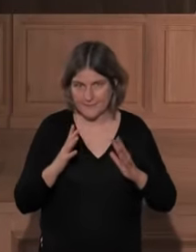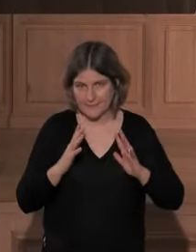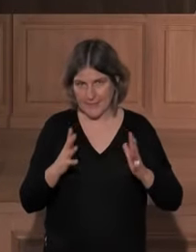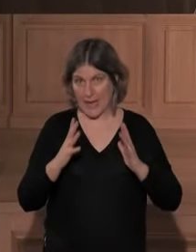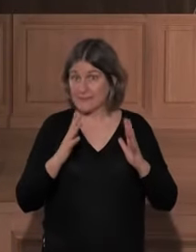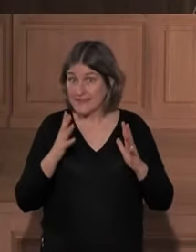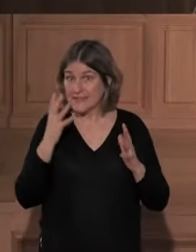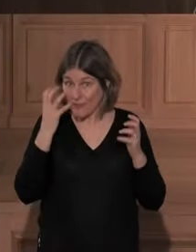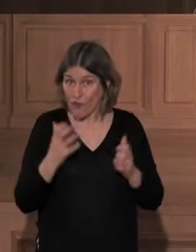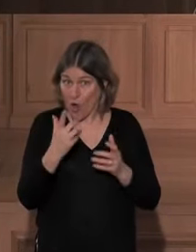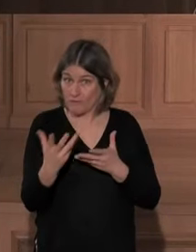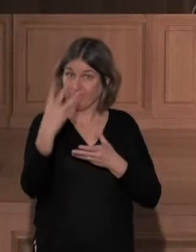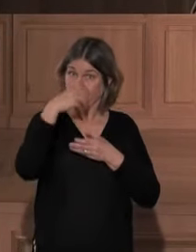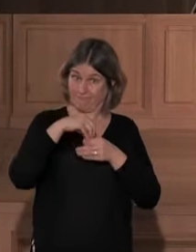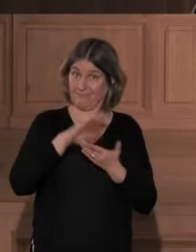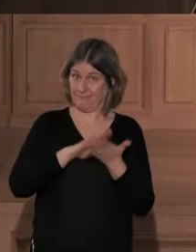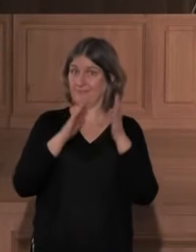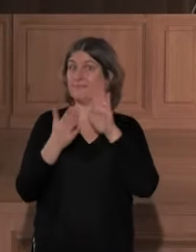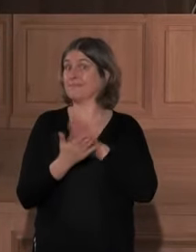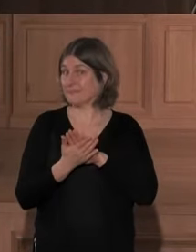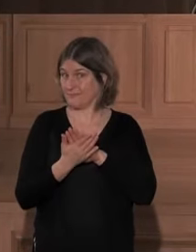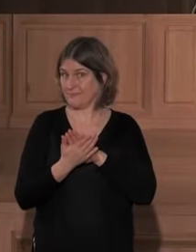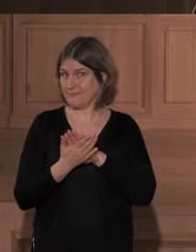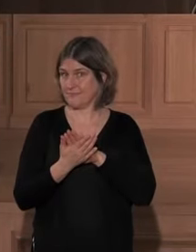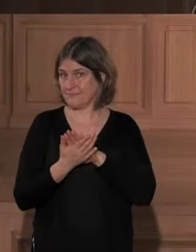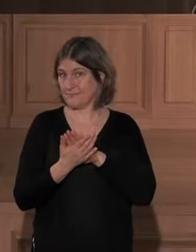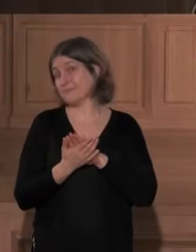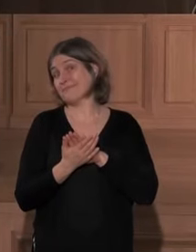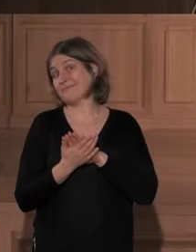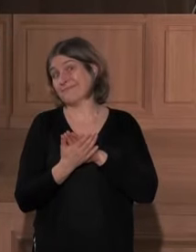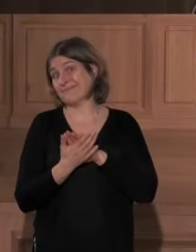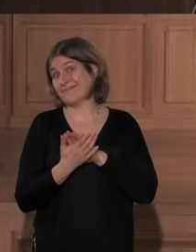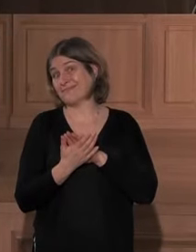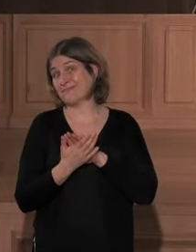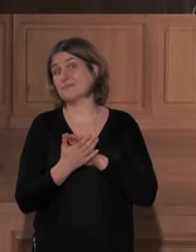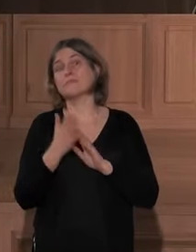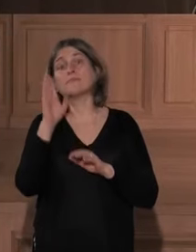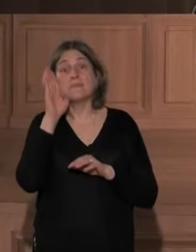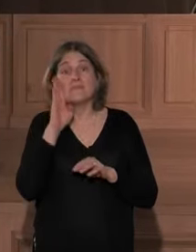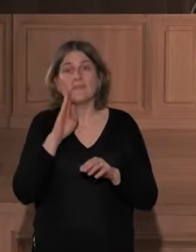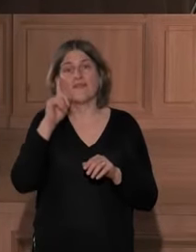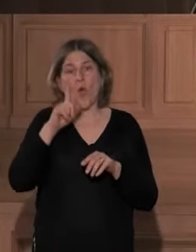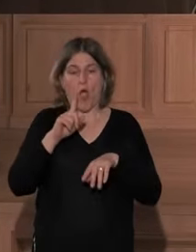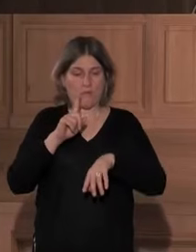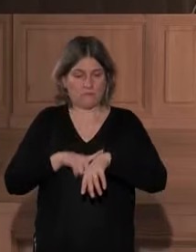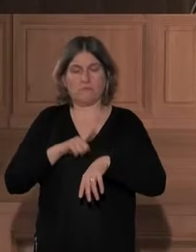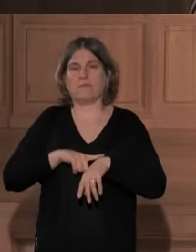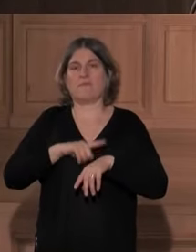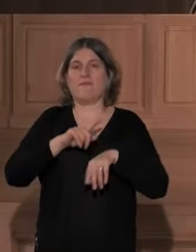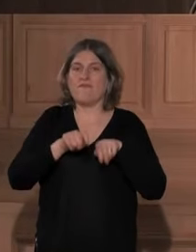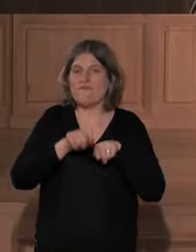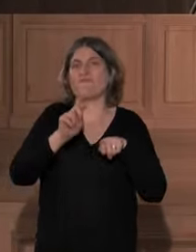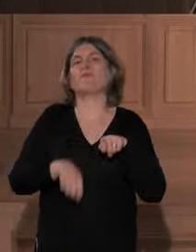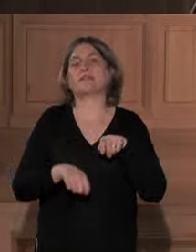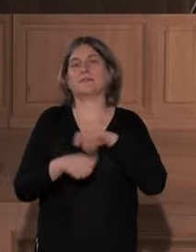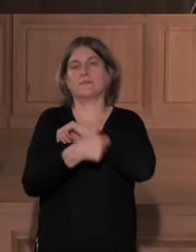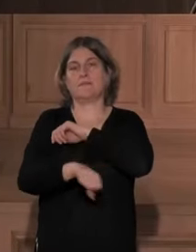faire du bénévolat à l'association, ce qui est efficace, c'est un temps fixe par semaine. Par exemple, si quelqu'un me